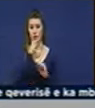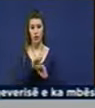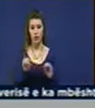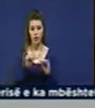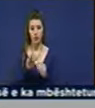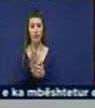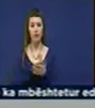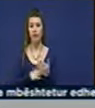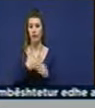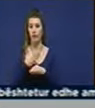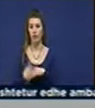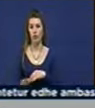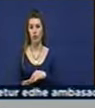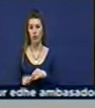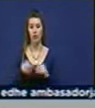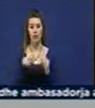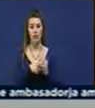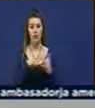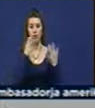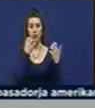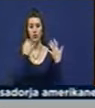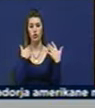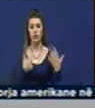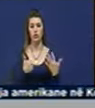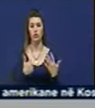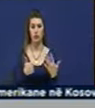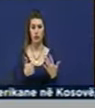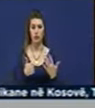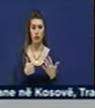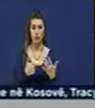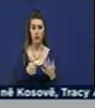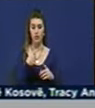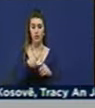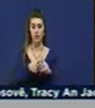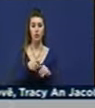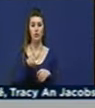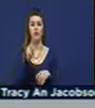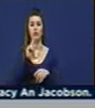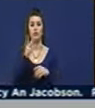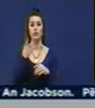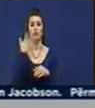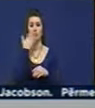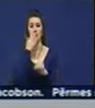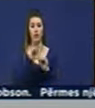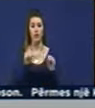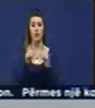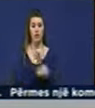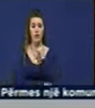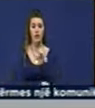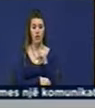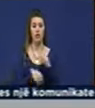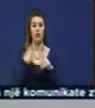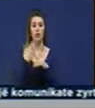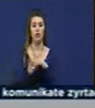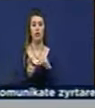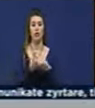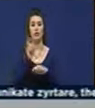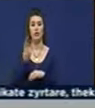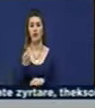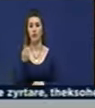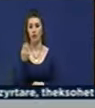me vonesë në vitet 1960, gjërsa shkollimi i lartë merrhove me hapjen e Universitetit të